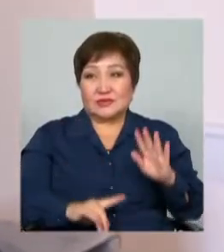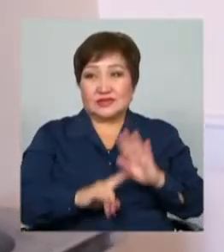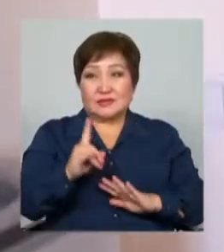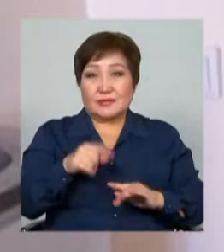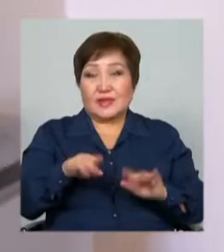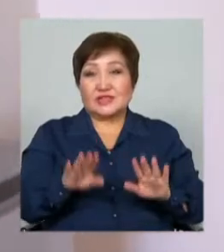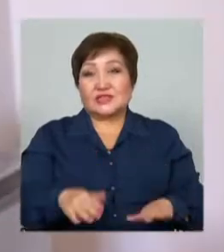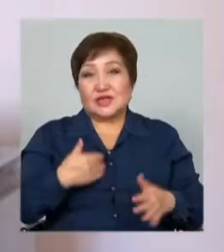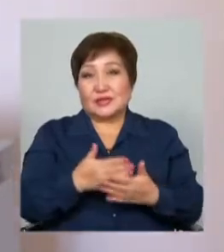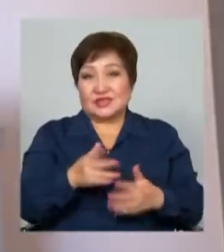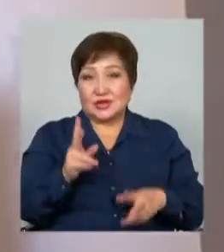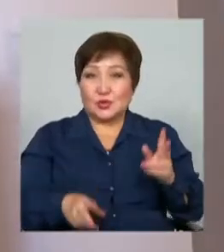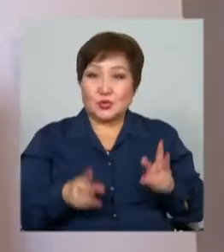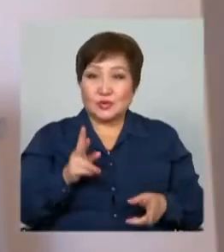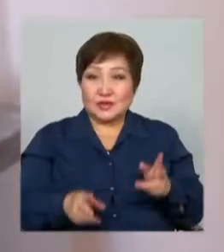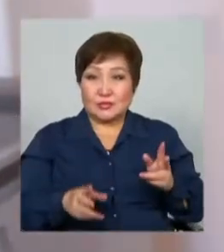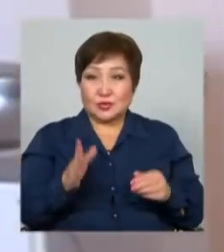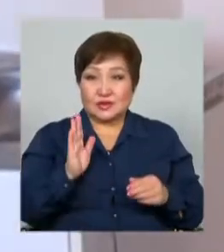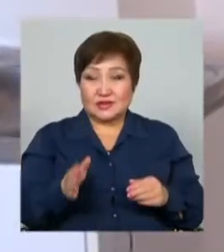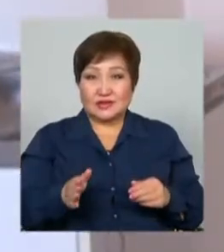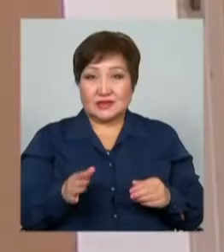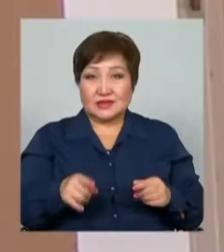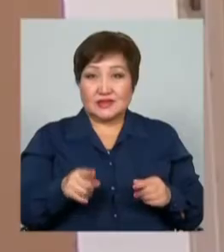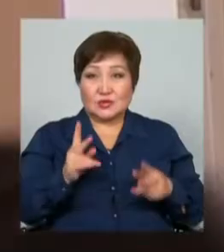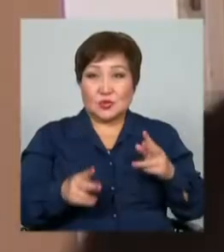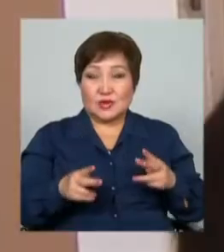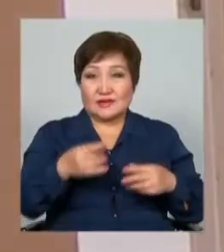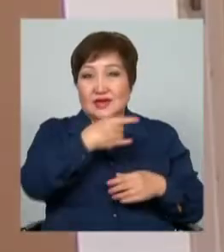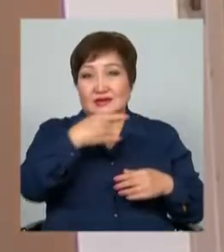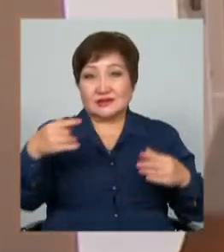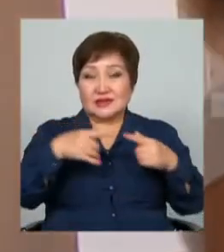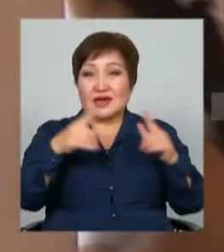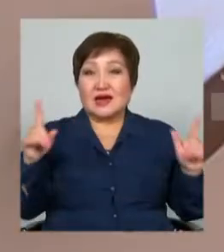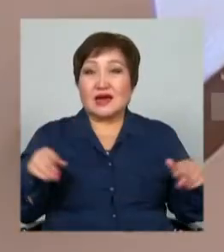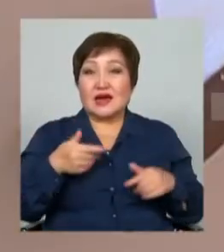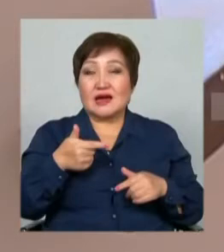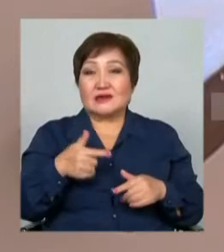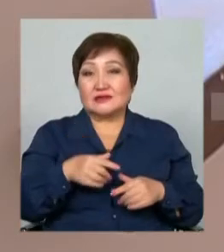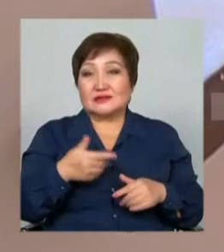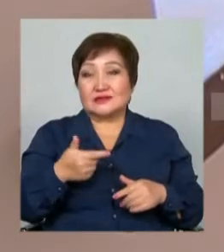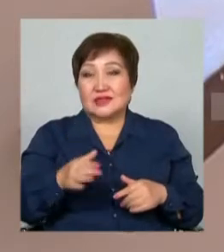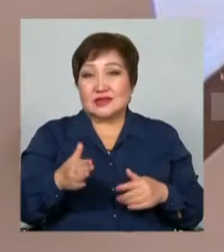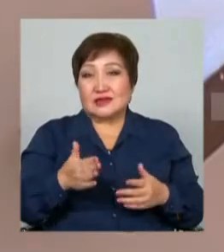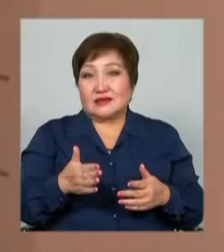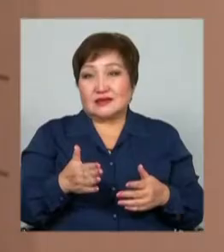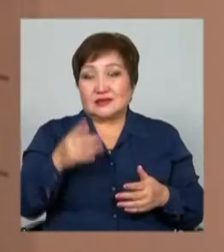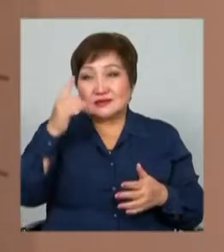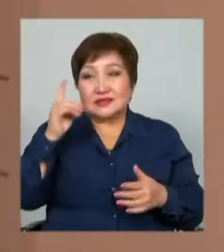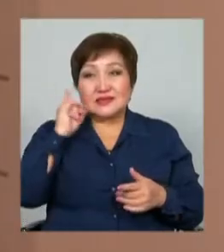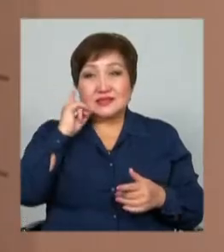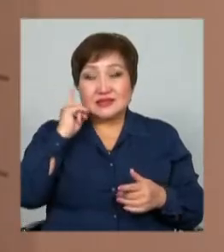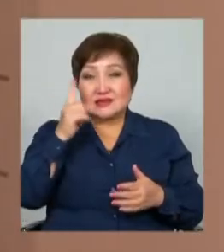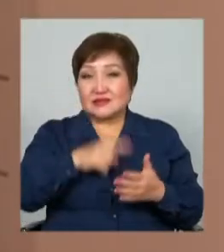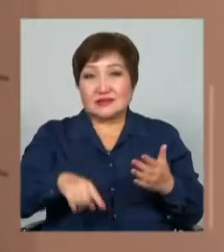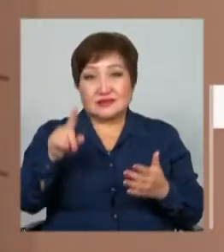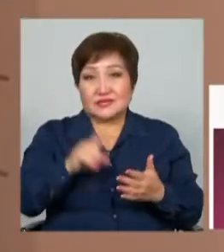болады, мынау кухня гарнитур болады мына жерде. Үйлі болатынымызды естігенде сен алмадық, дейді Әлия. Тегін берілген